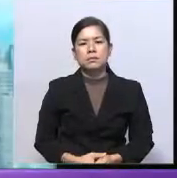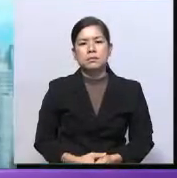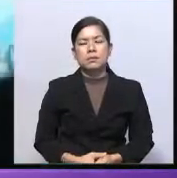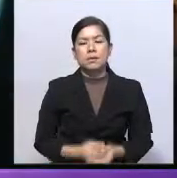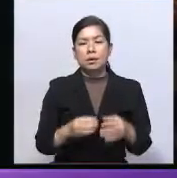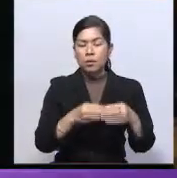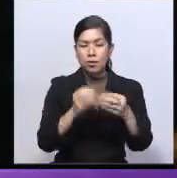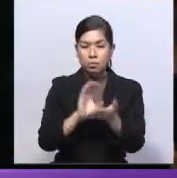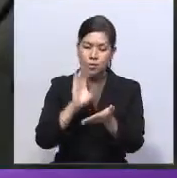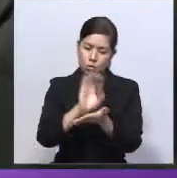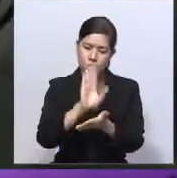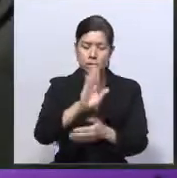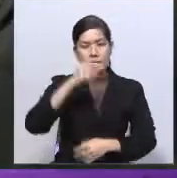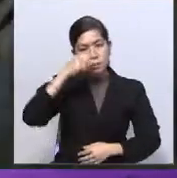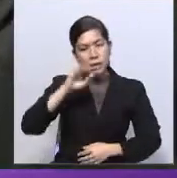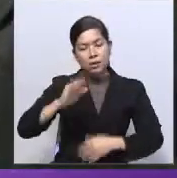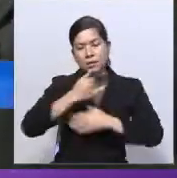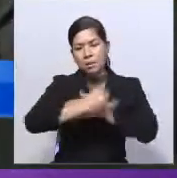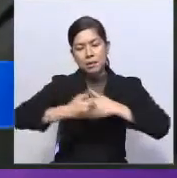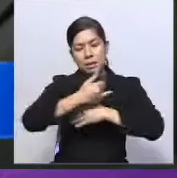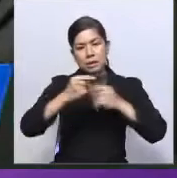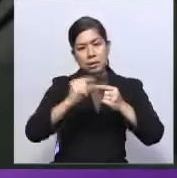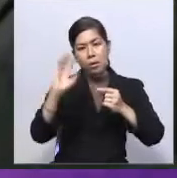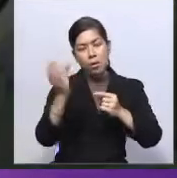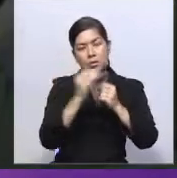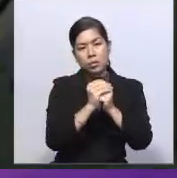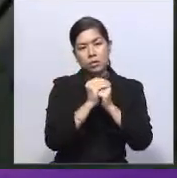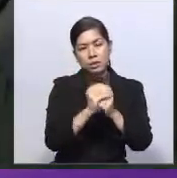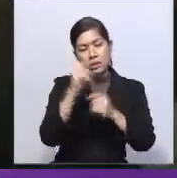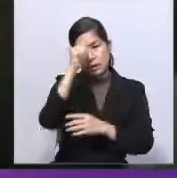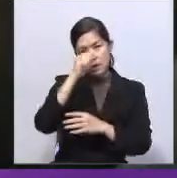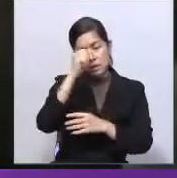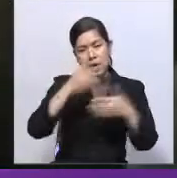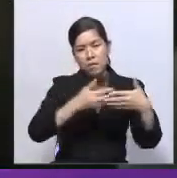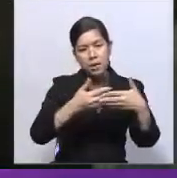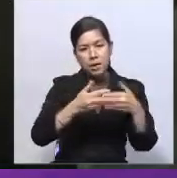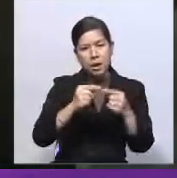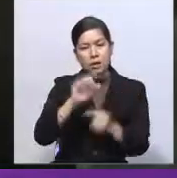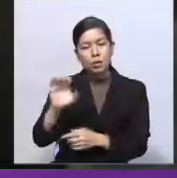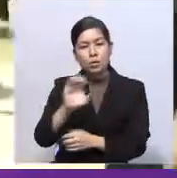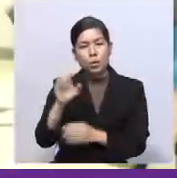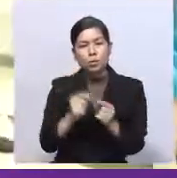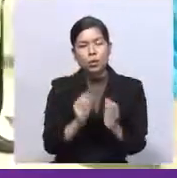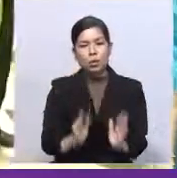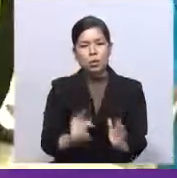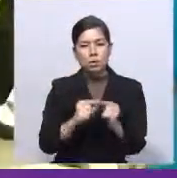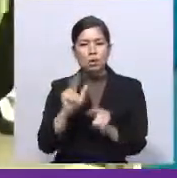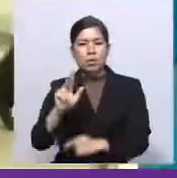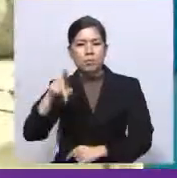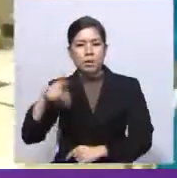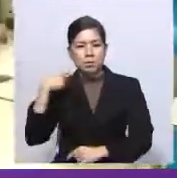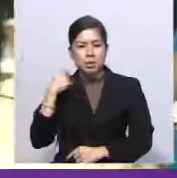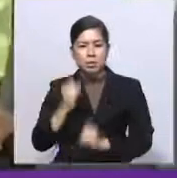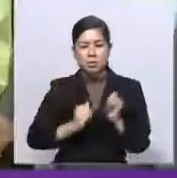นักลงทุนทั้งในและต่างประเทศจากทุกมุมโลกทั้งจีนอินเดียสหรัฐอเมริกาและยุโรปกว่า 3,000 คนตบเท้าเข้าร่วมง